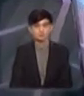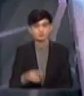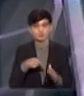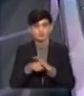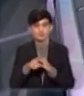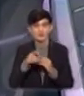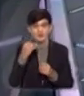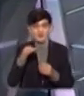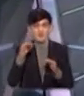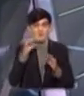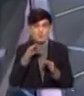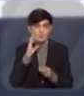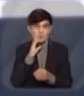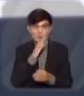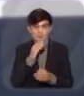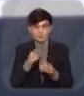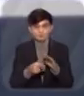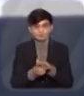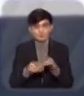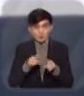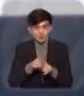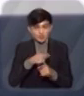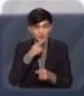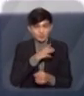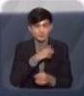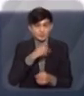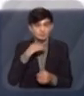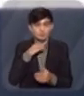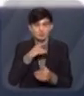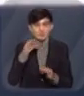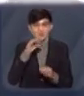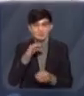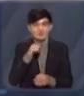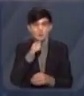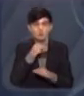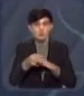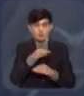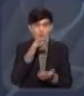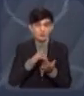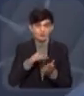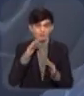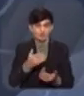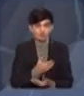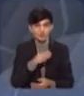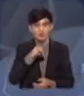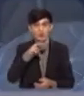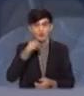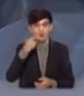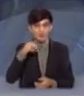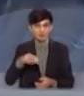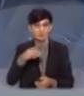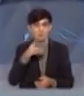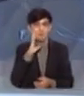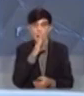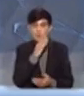Жұмақтың кілті ананың табанының астында. Осы сөзді жадынан нық ұстанған Қызылорда қаласының тұрғыны Талғат Төкенов анасы тірі